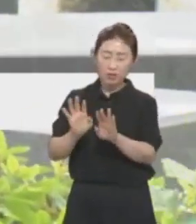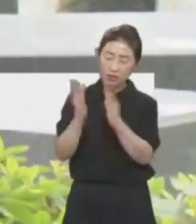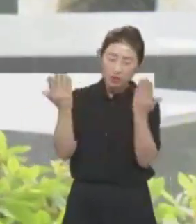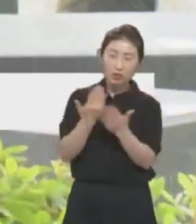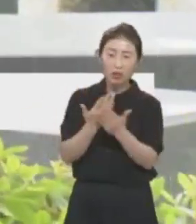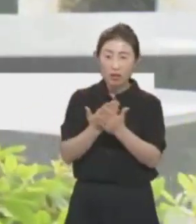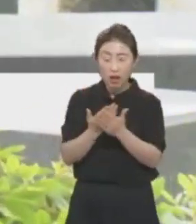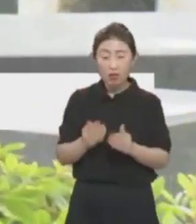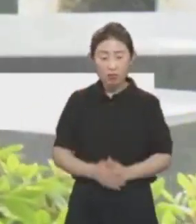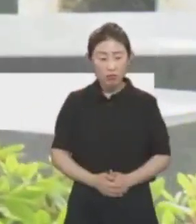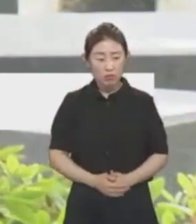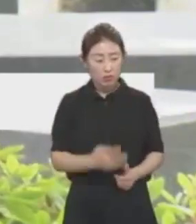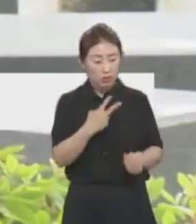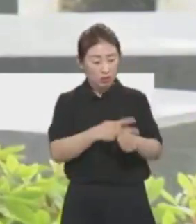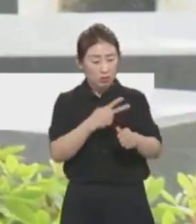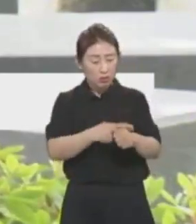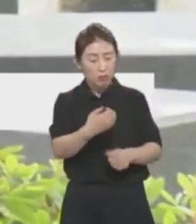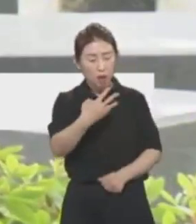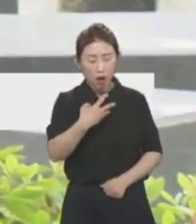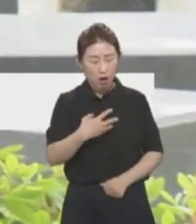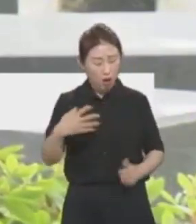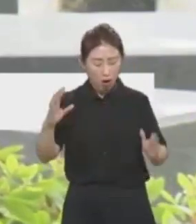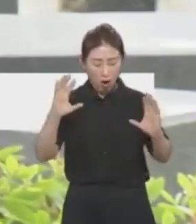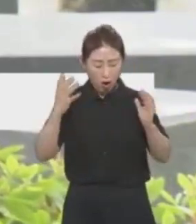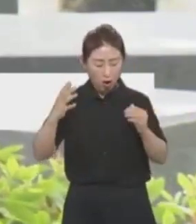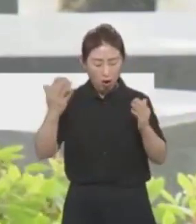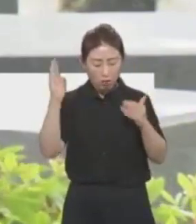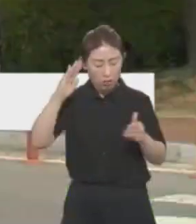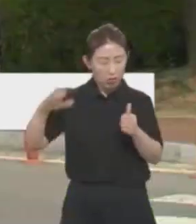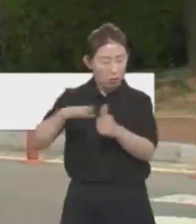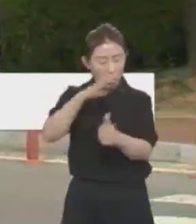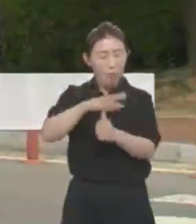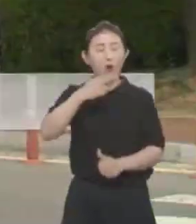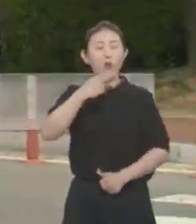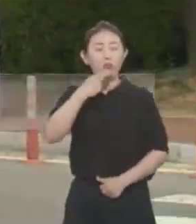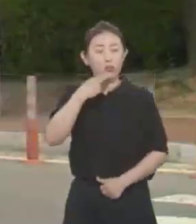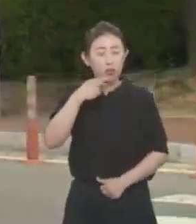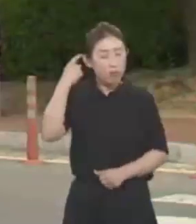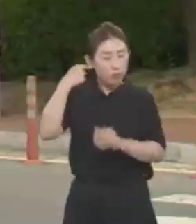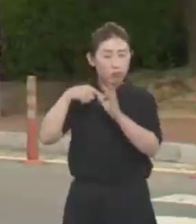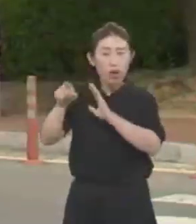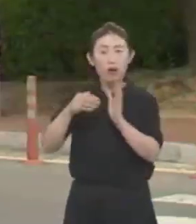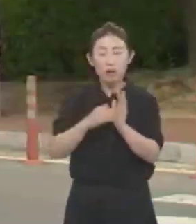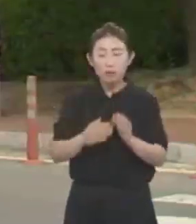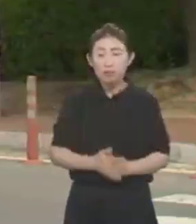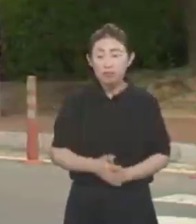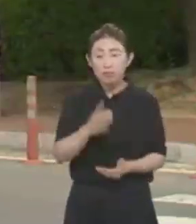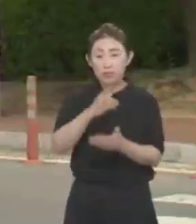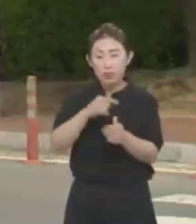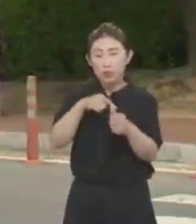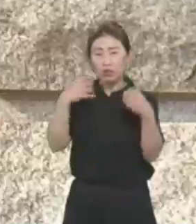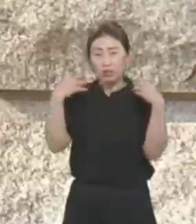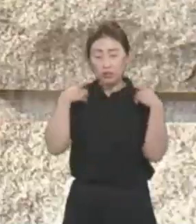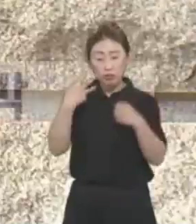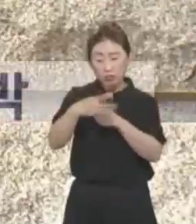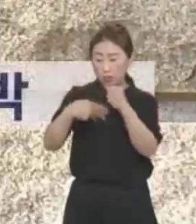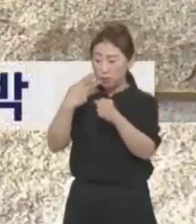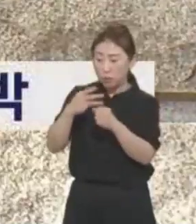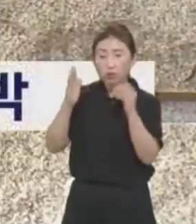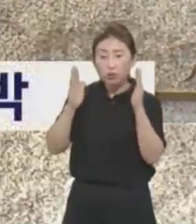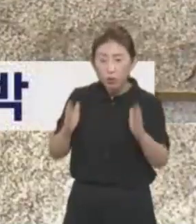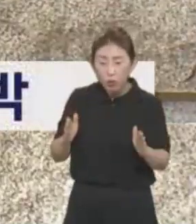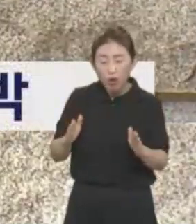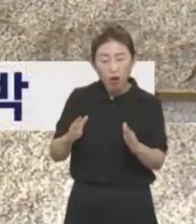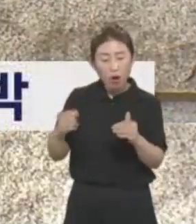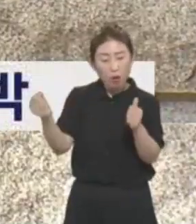선생님은 학교폭력은 없었다. 이렇게 답변하고 묵살해서. 이에 천안교육지원청은 최근 3년간 김 군